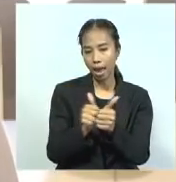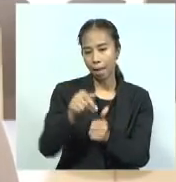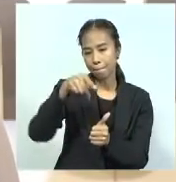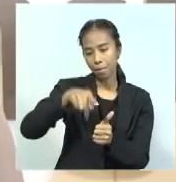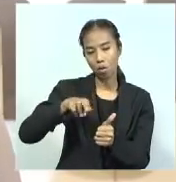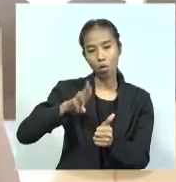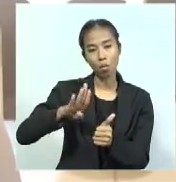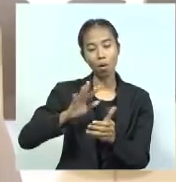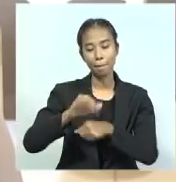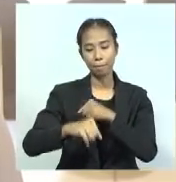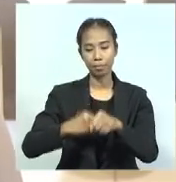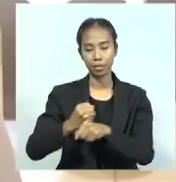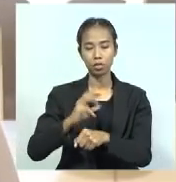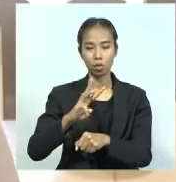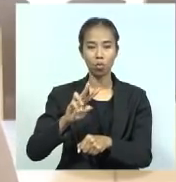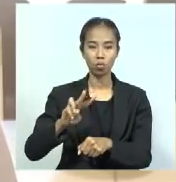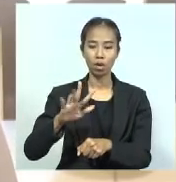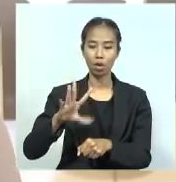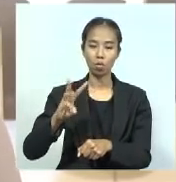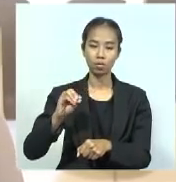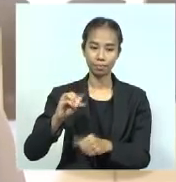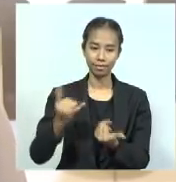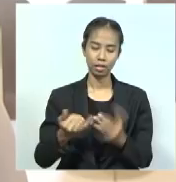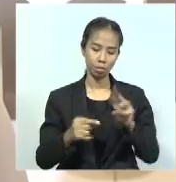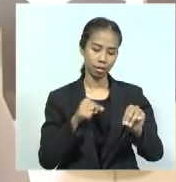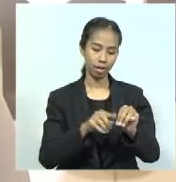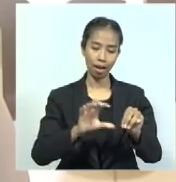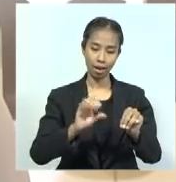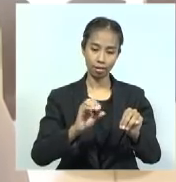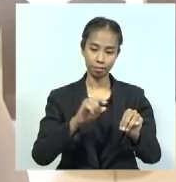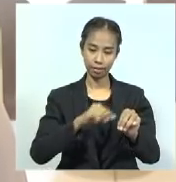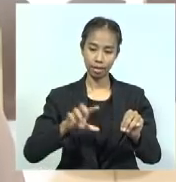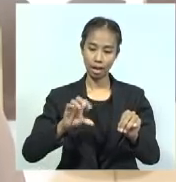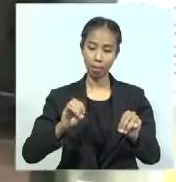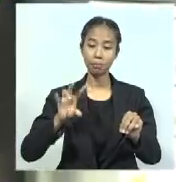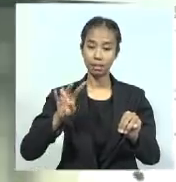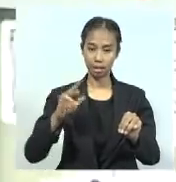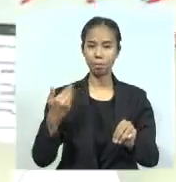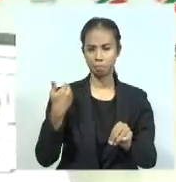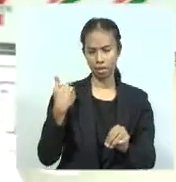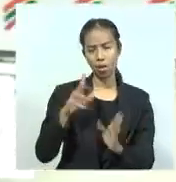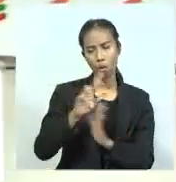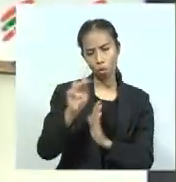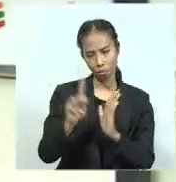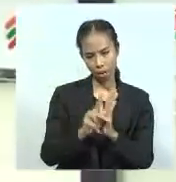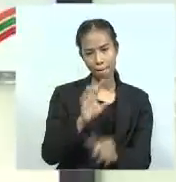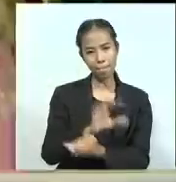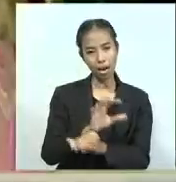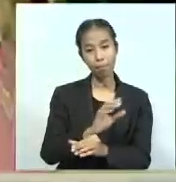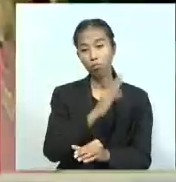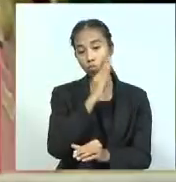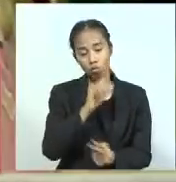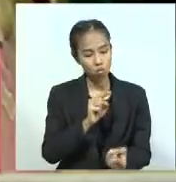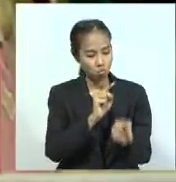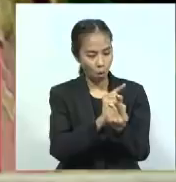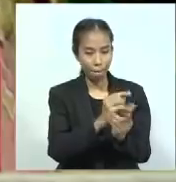า2560มาตรา50และมาตรา57เนี่ยซึ่งเป็นบททางกฎหมายเขาบังคับใช้อยู่แล้วถ้าพบว่าทำผิดก